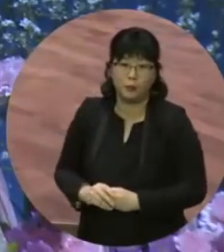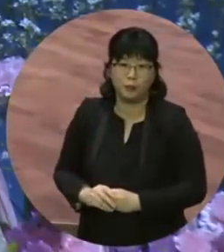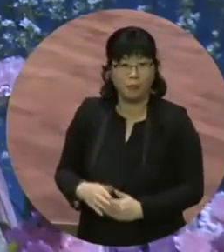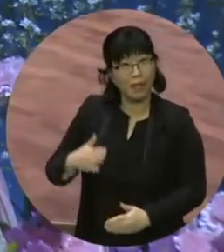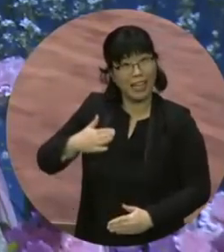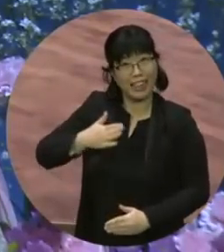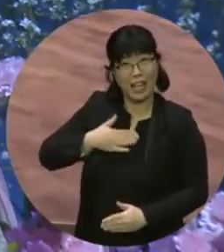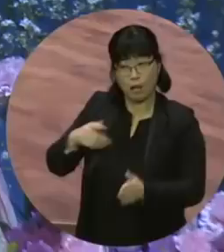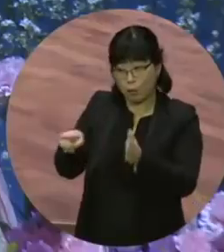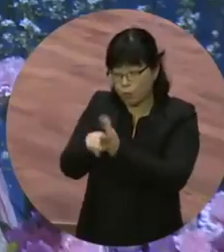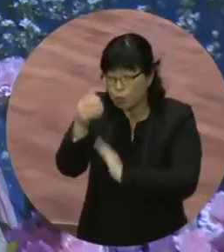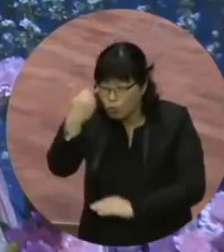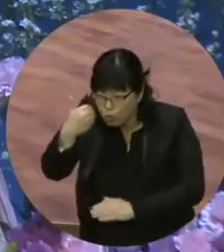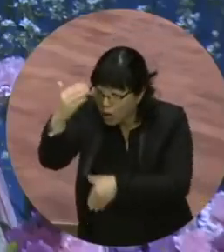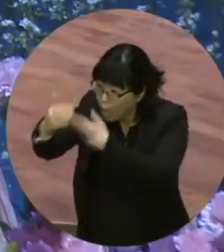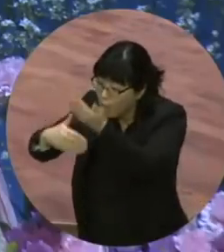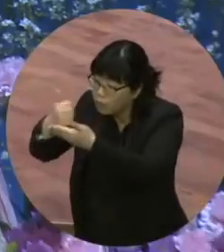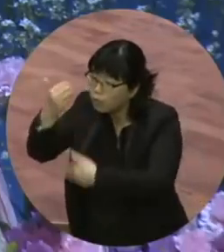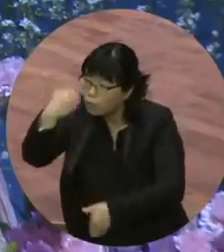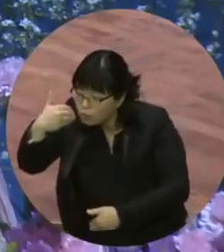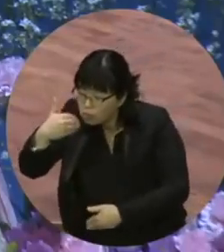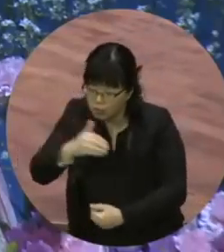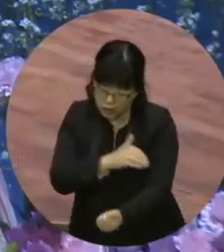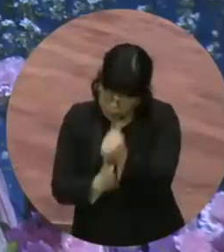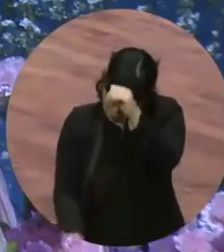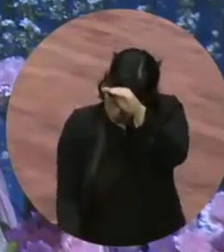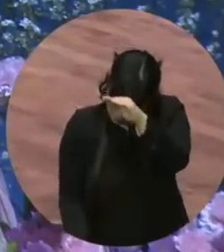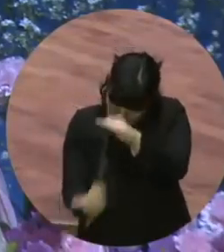전능한 하나님. 엘사다이.